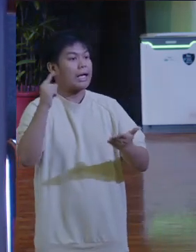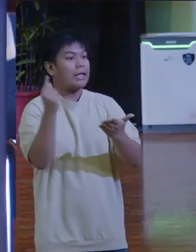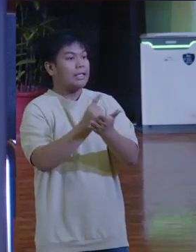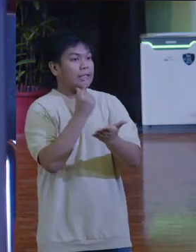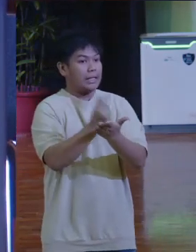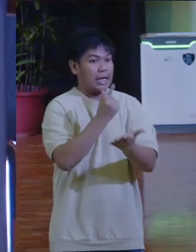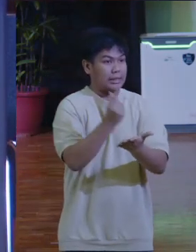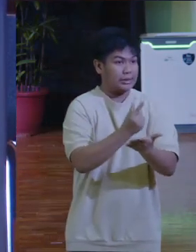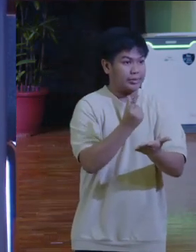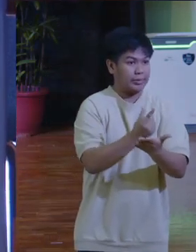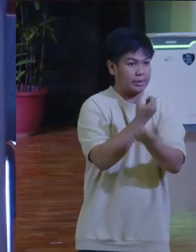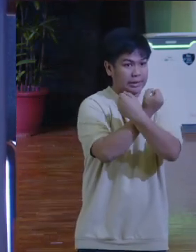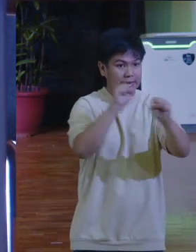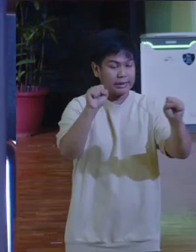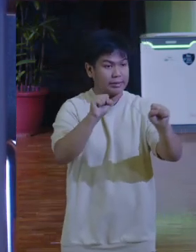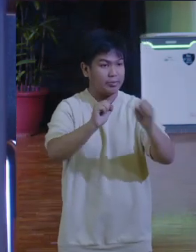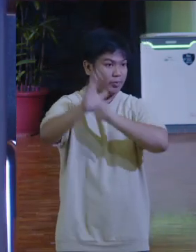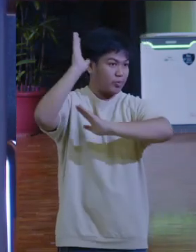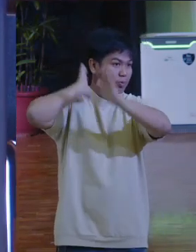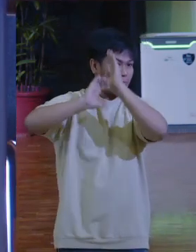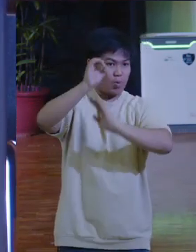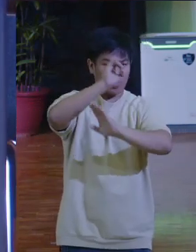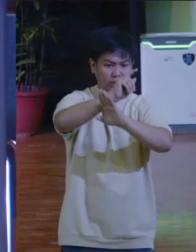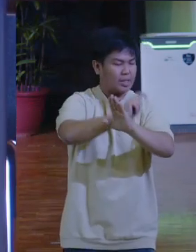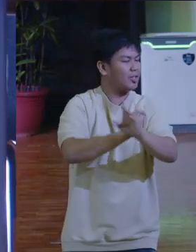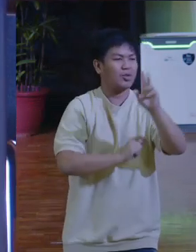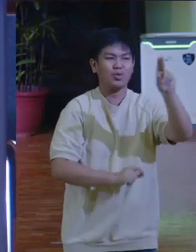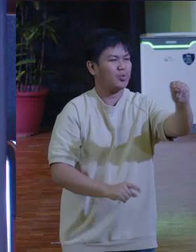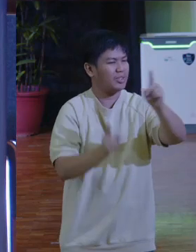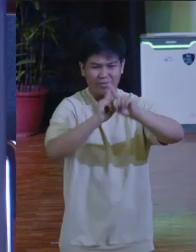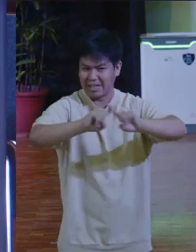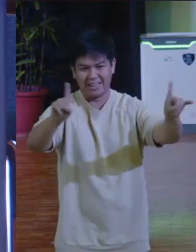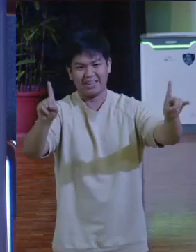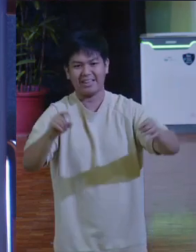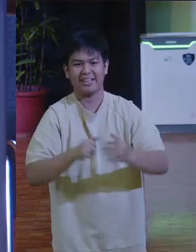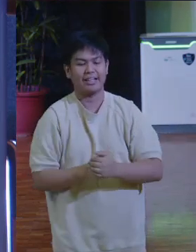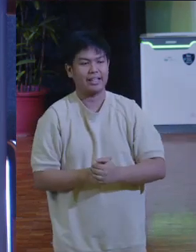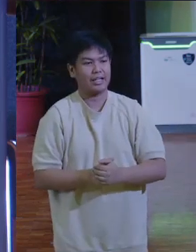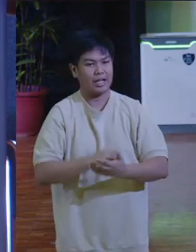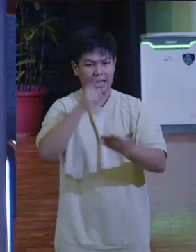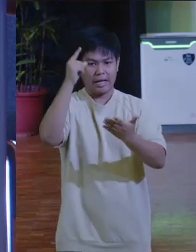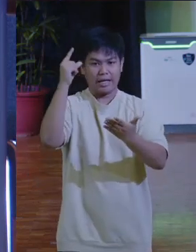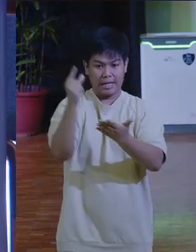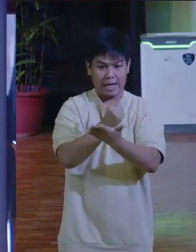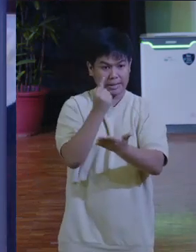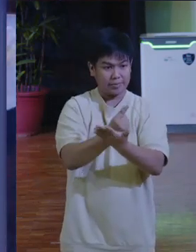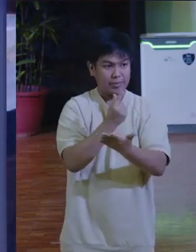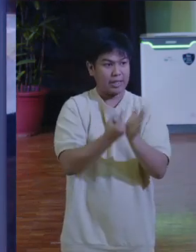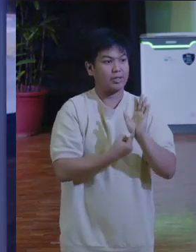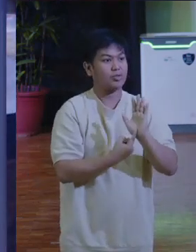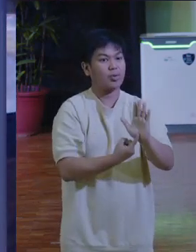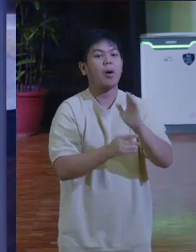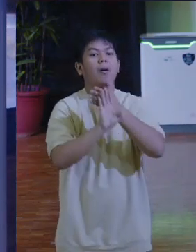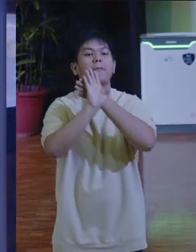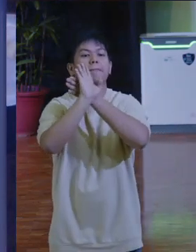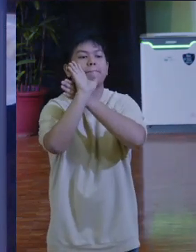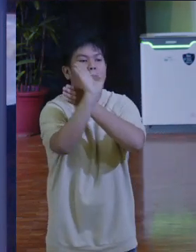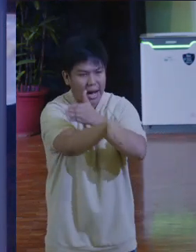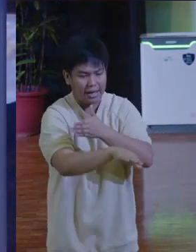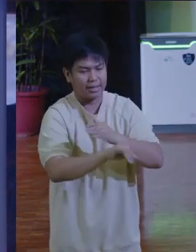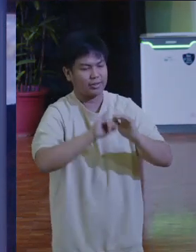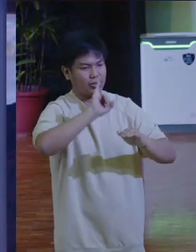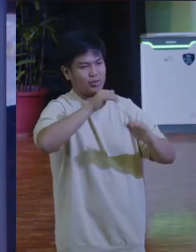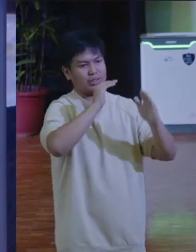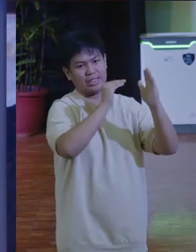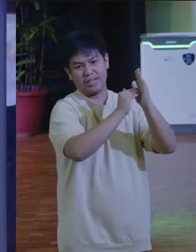yung gospel of salvation. Ang good news dito ay yung good news na sila ay ibabalik